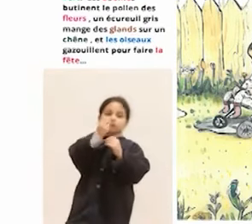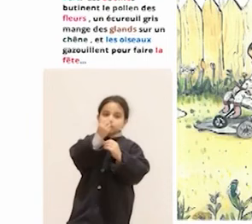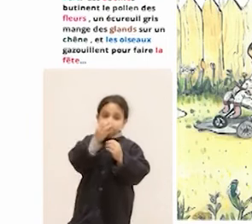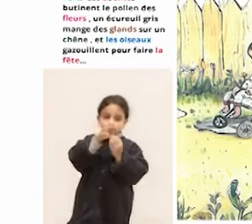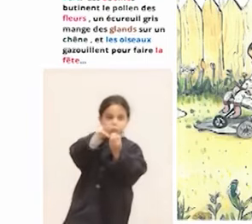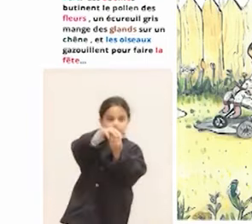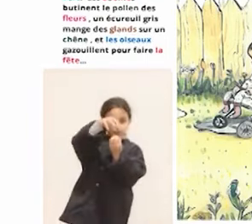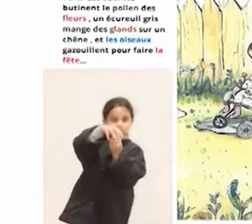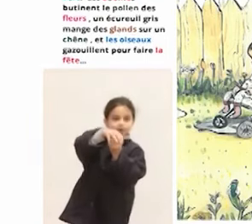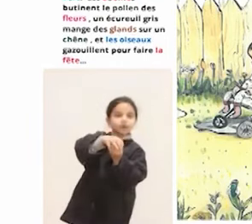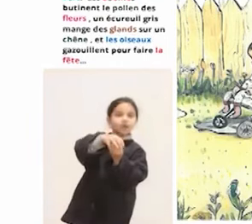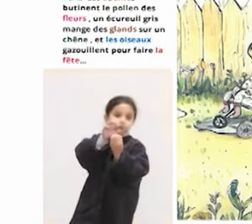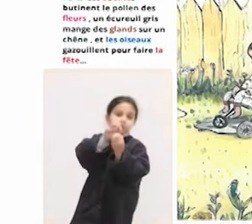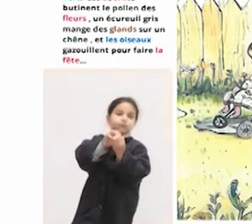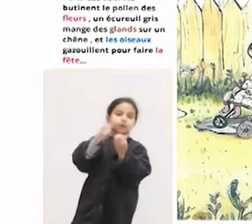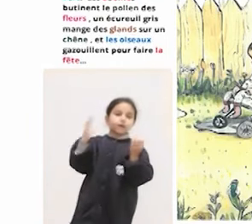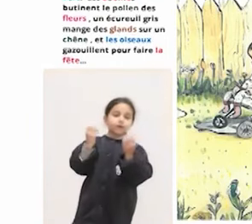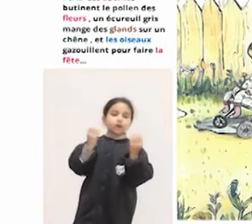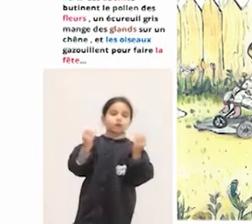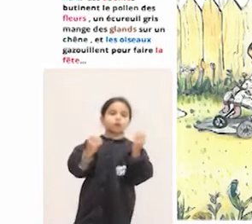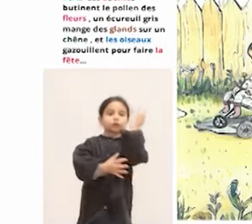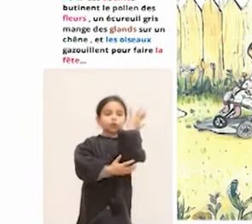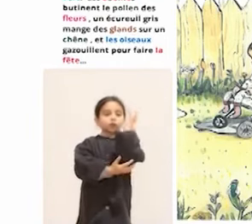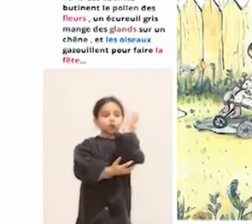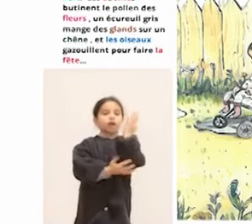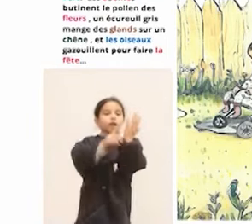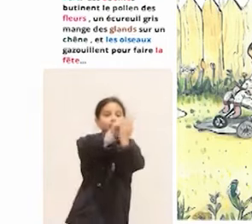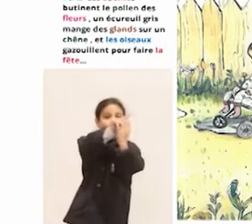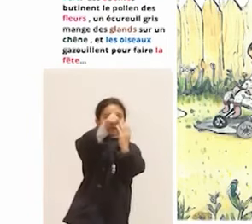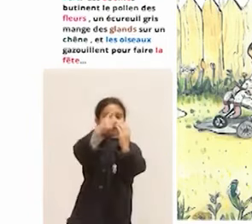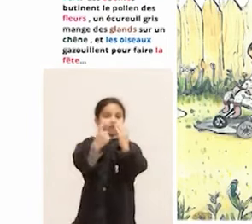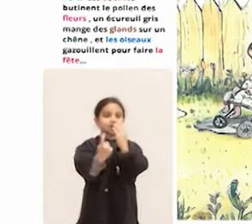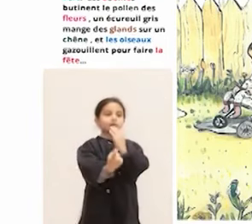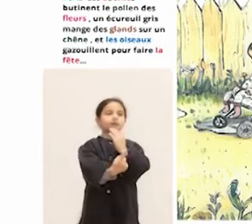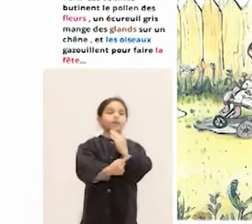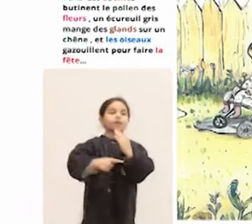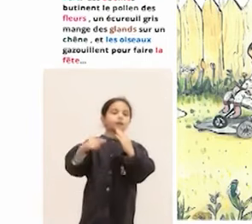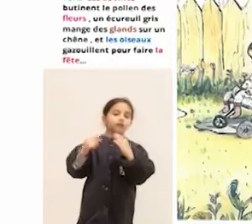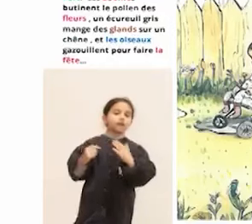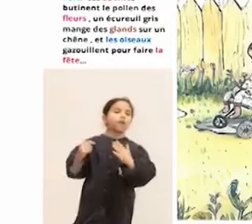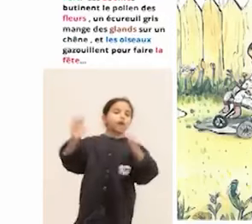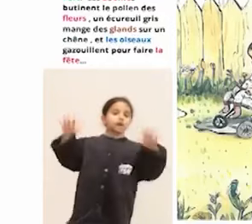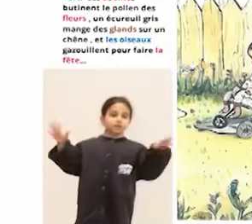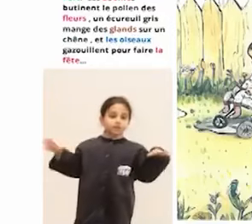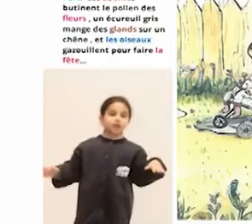des glands sur un chêne. Et les oiseaux gazouillent pour faire la fête.